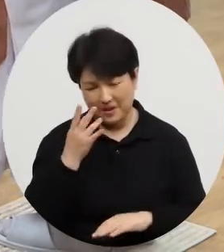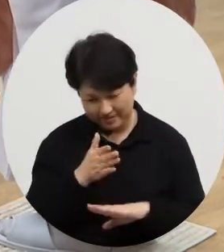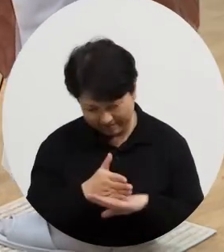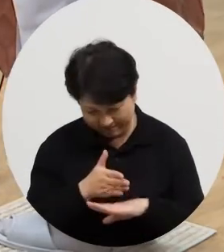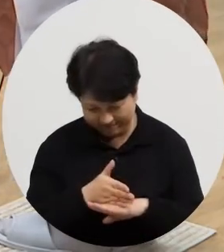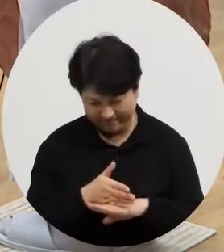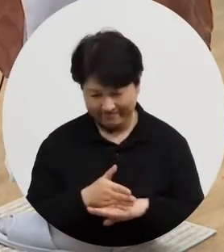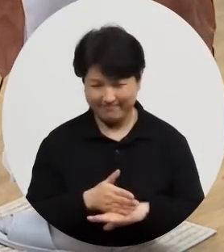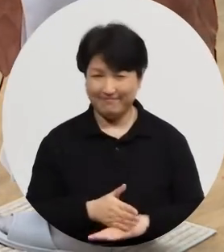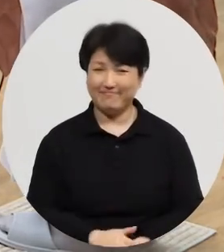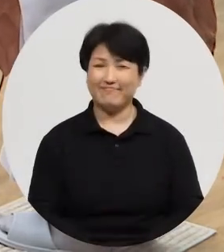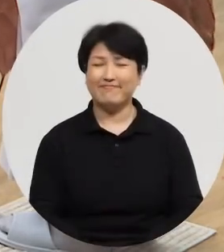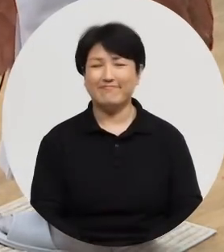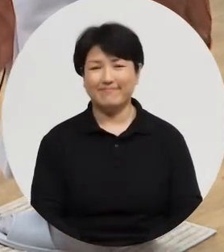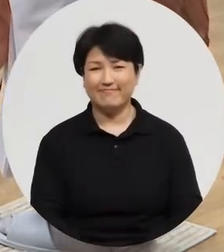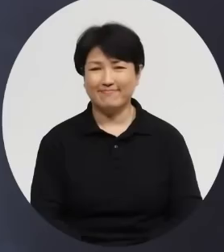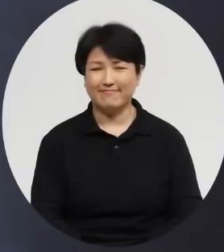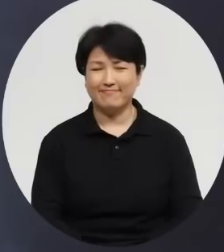감사합니다.